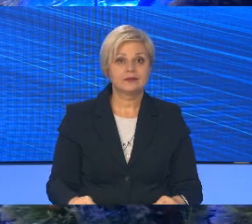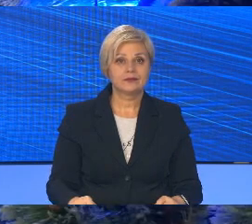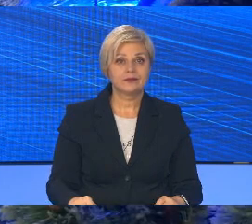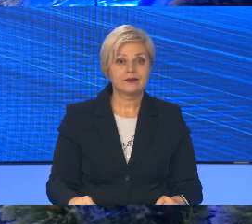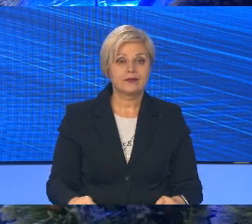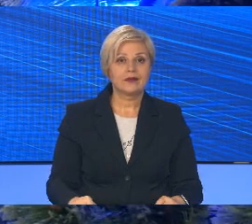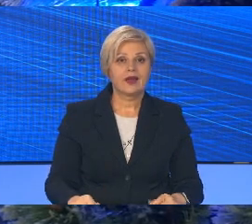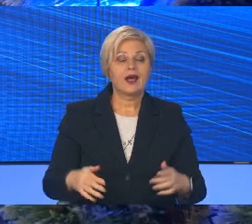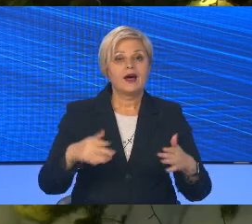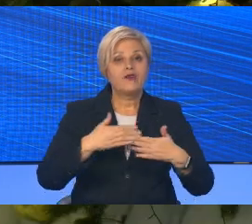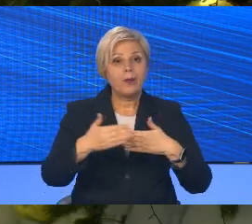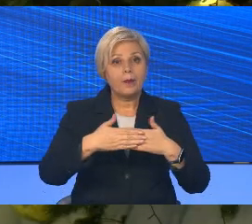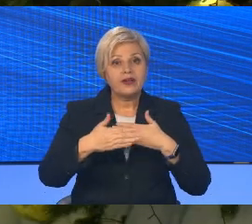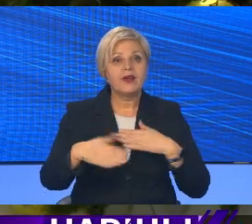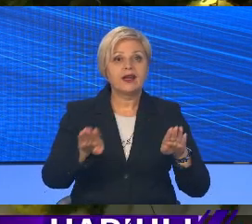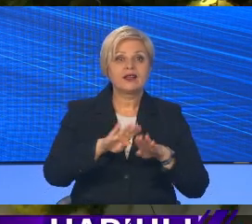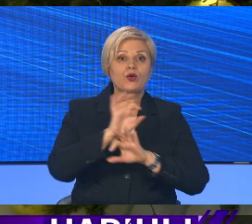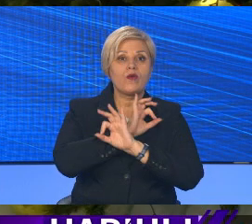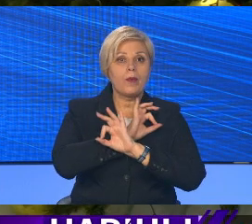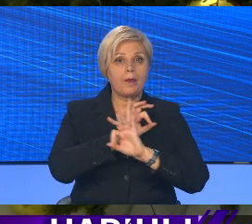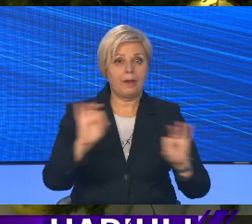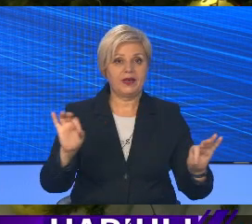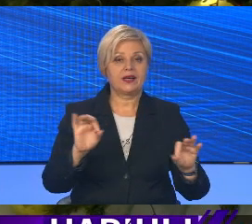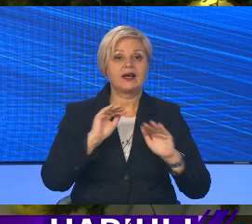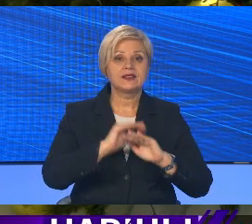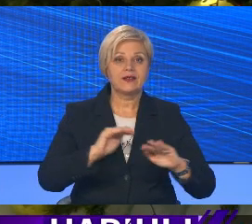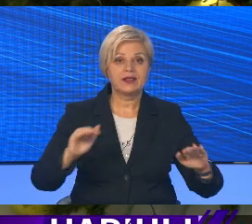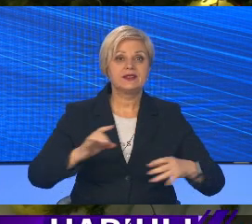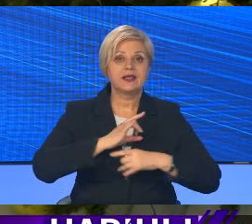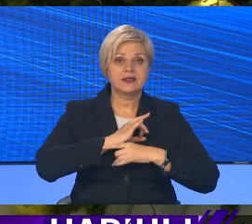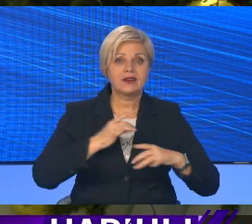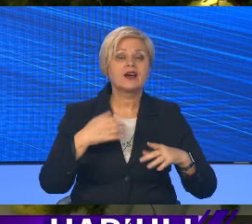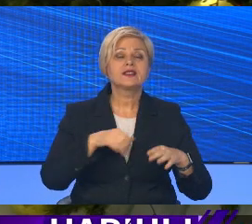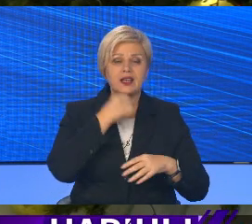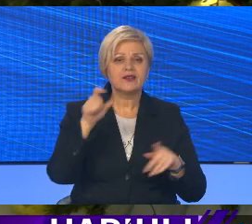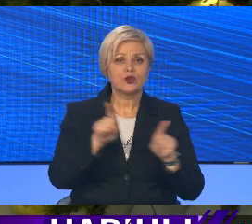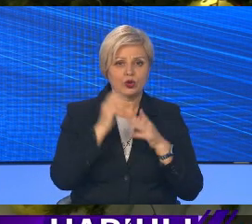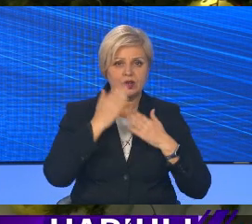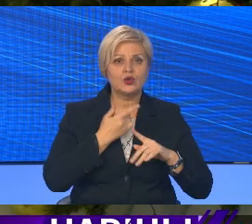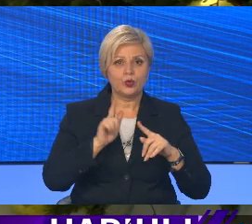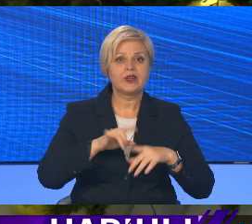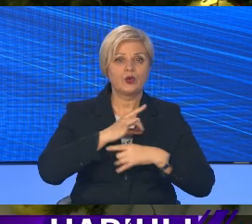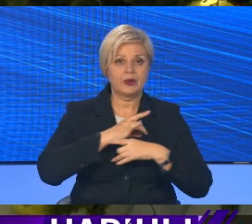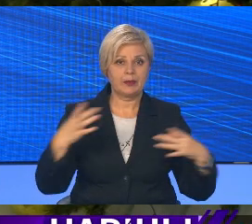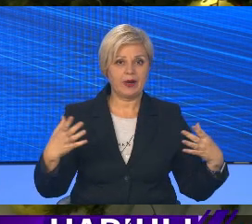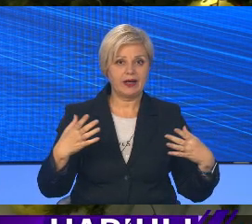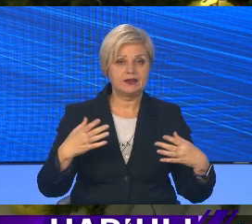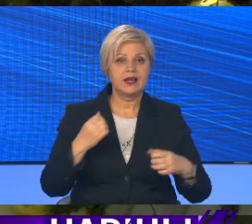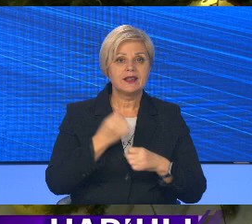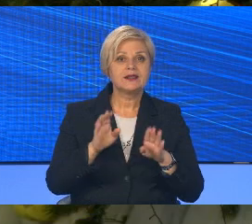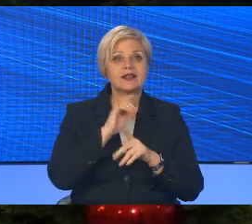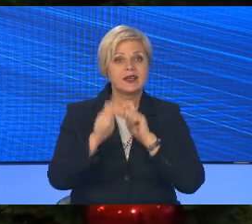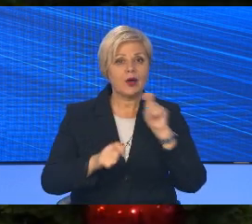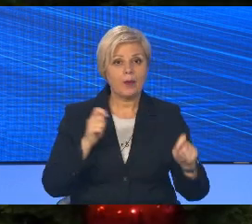В преддверии такого прекрасного, я думаю, что в первую очередь детского праздника Новый год, хотя и взрослые любят этот праздник, делать вот такие